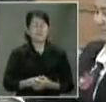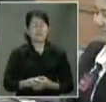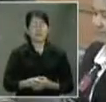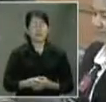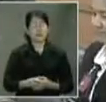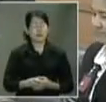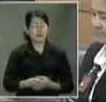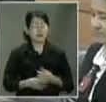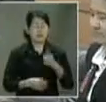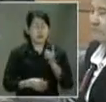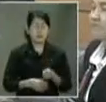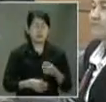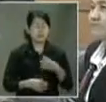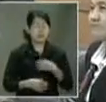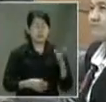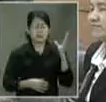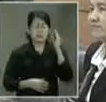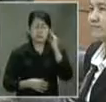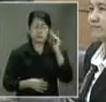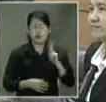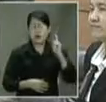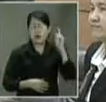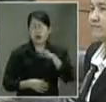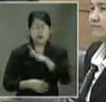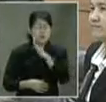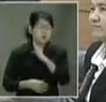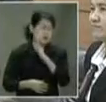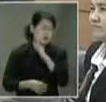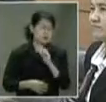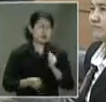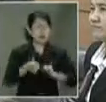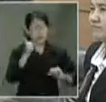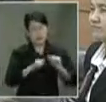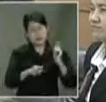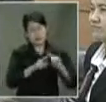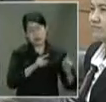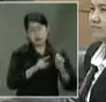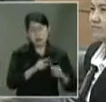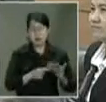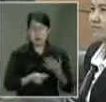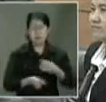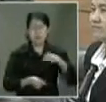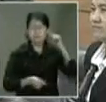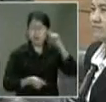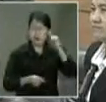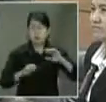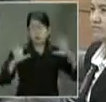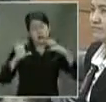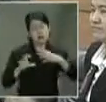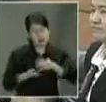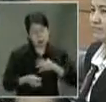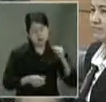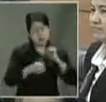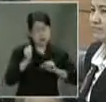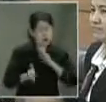ผมไม่อยากได้ยินการกุข่าวตั้งใจหรือไม่ตั้งใจก็แล้วแต่ บอกว่ามีการลอบ